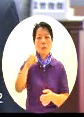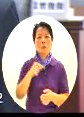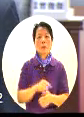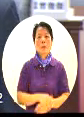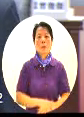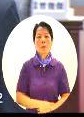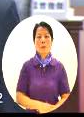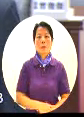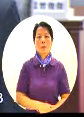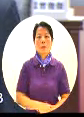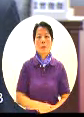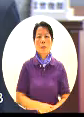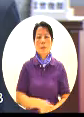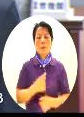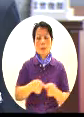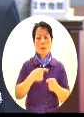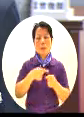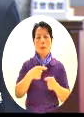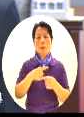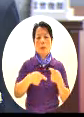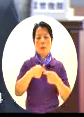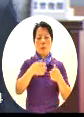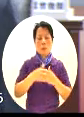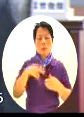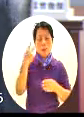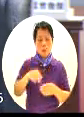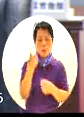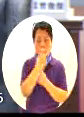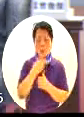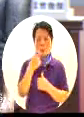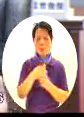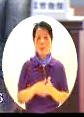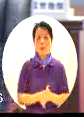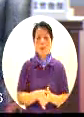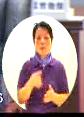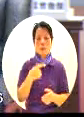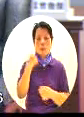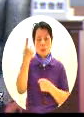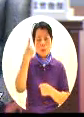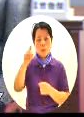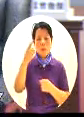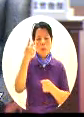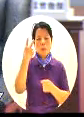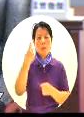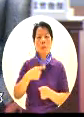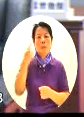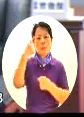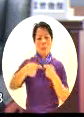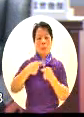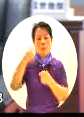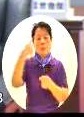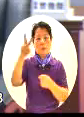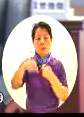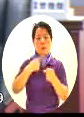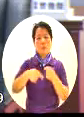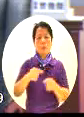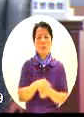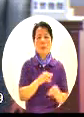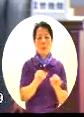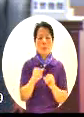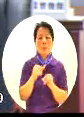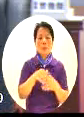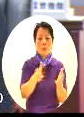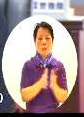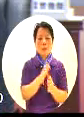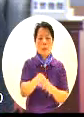我认为啦，应该重新检讨。第二年、后年，土地的部分、资产部分，因为咱